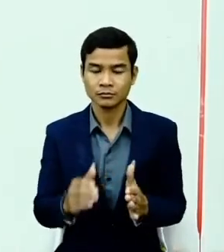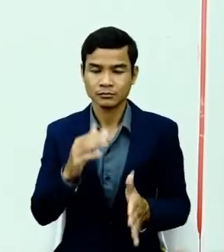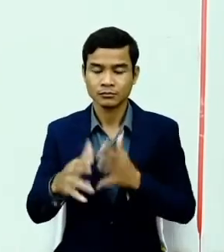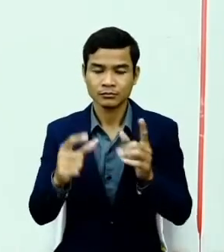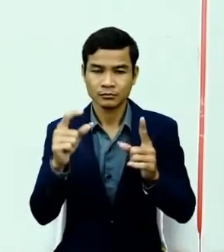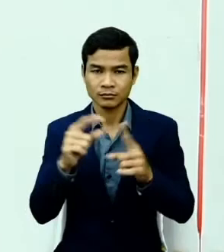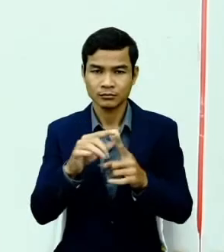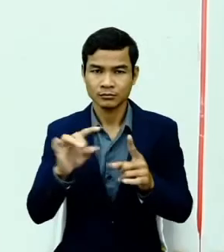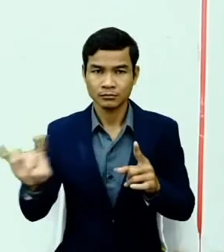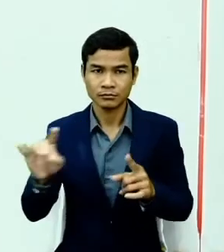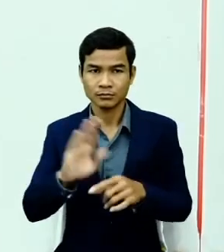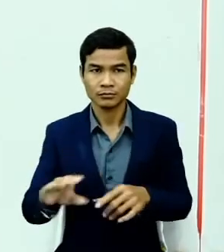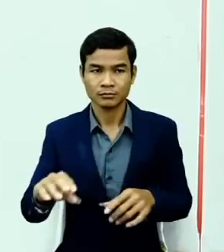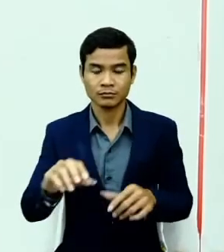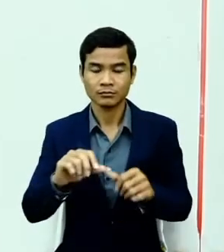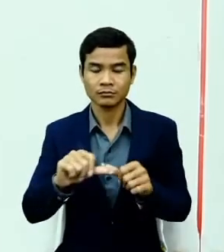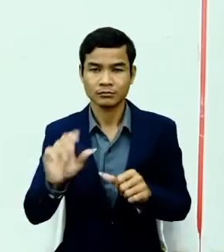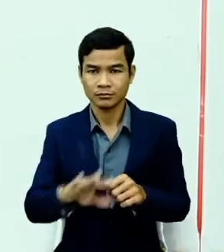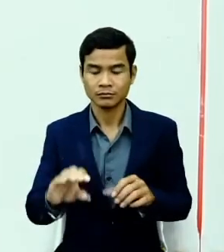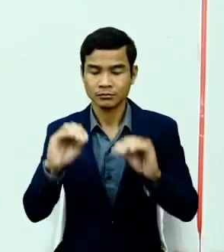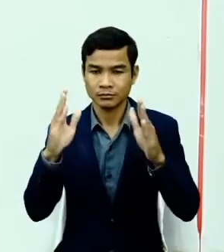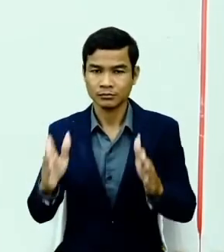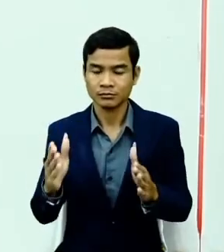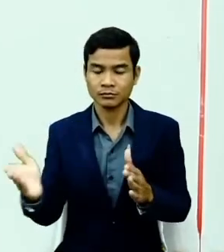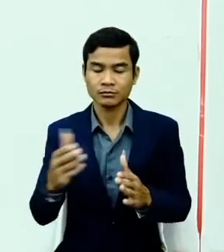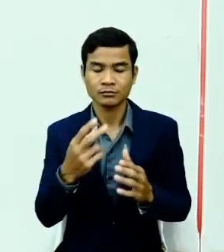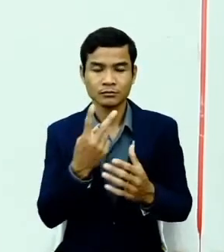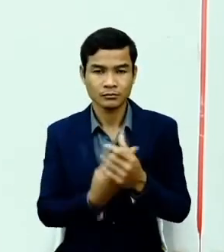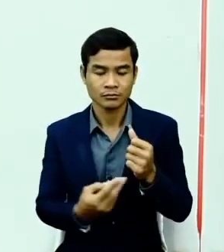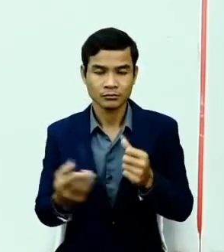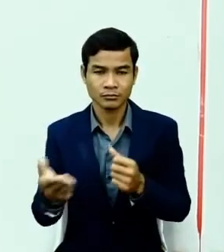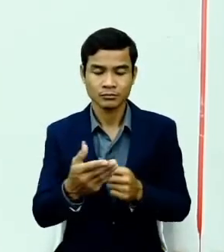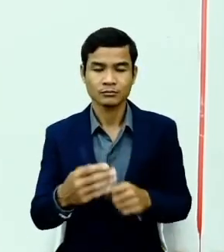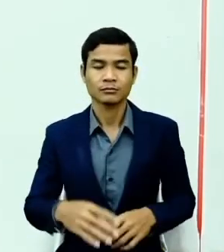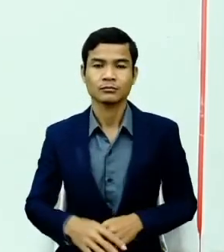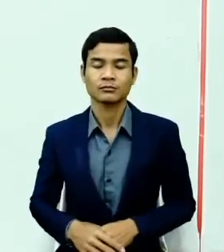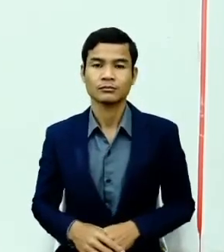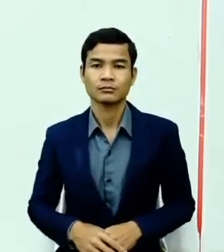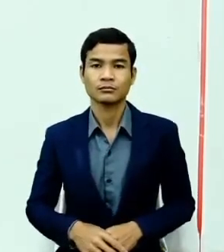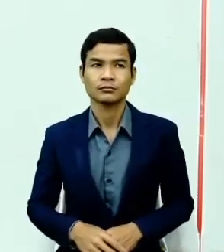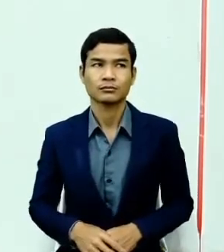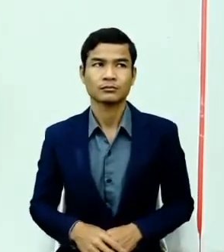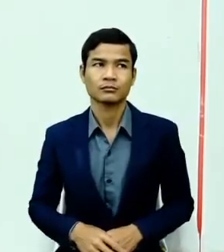ន្តដោយខ្លួនឯងជាដៃគូចាចាប់ផ្ដើមអាន